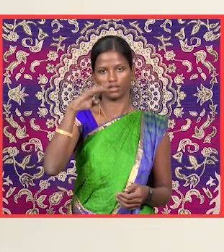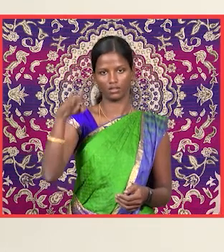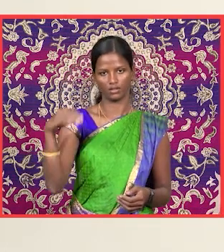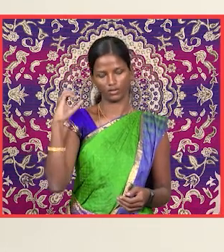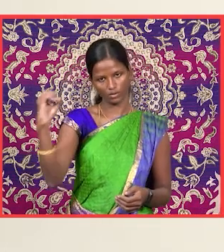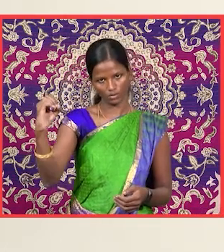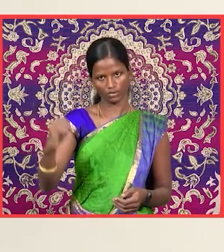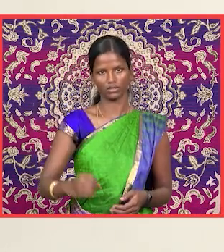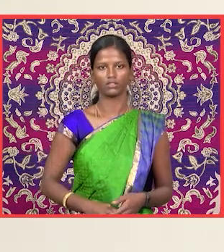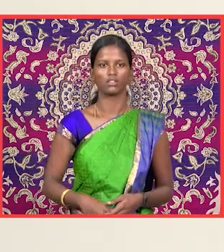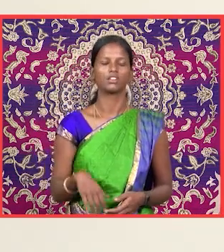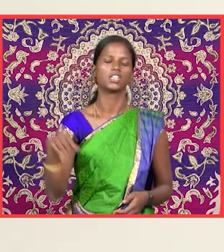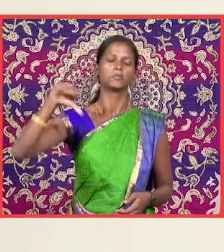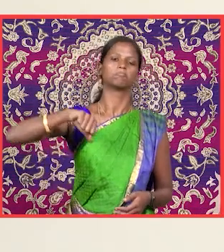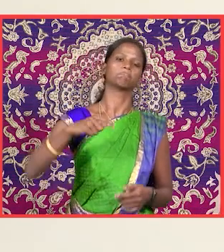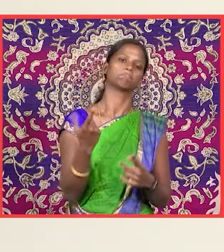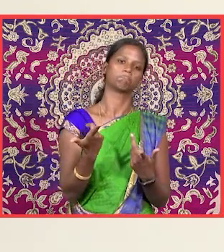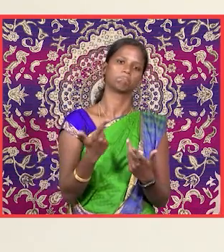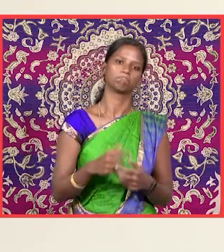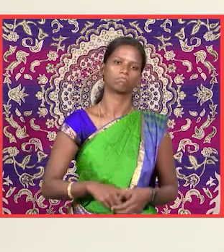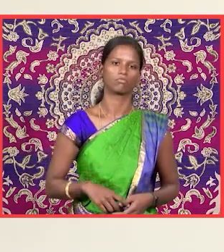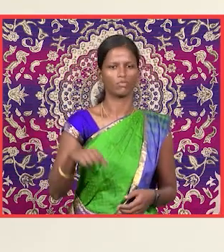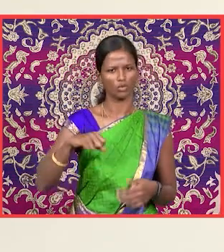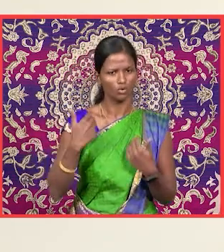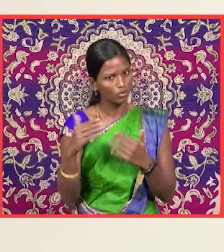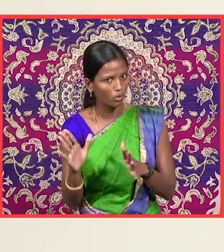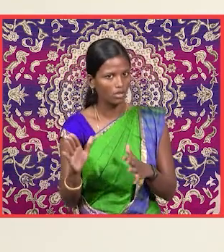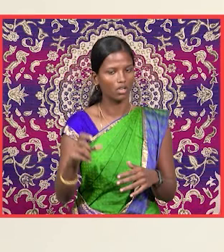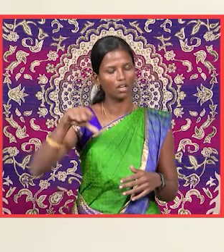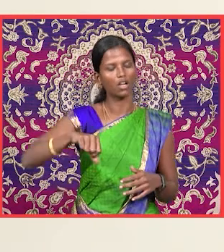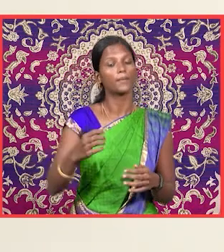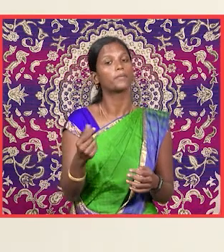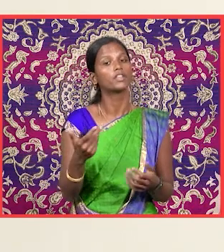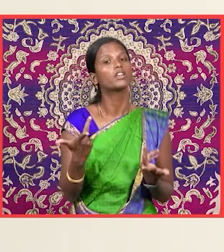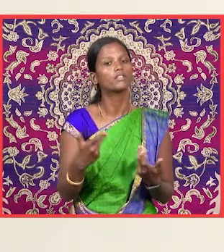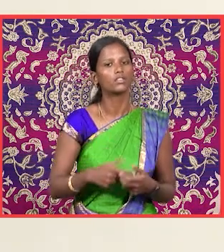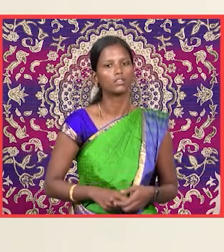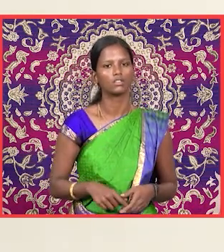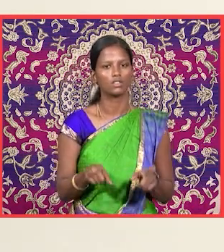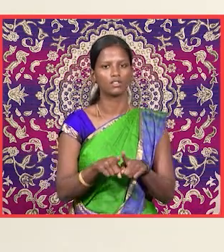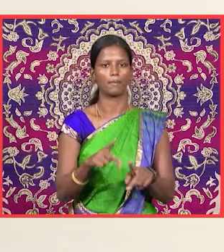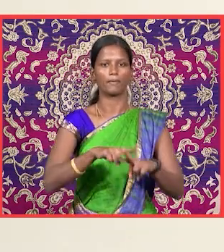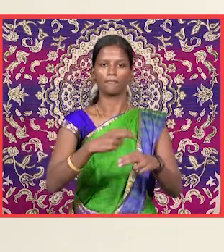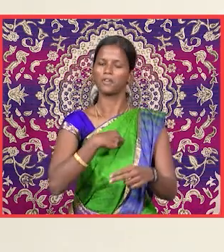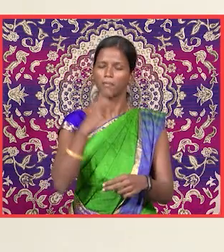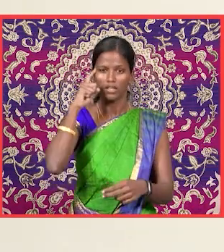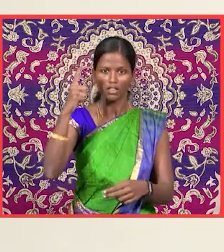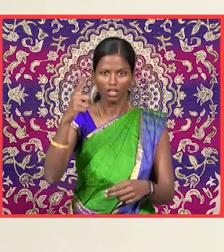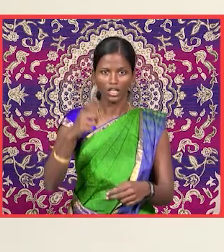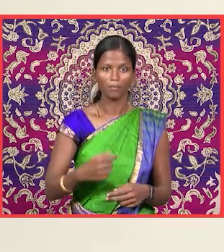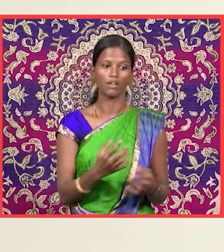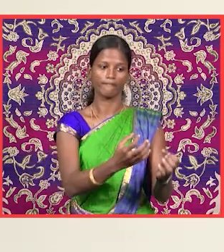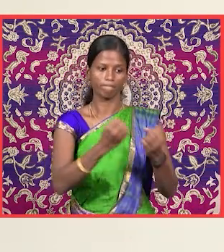ரூபாய் 90. நட்டம்னு அவரே சொல்லி அவங்க கணக்கிலே சொல்லிட்டாங்க நட்டம். நட்டத்துக்கான ஃபார்முலா பார்த்தீங்கன்னா வாங்கிய விலை